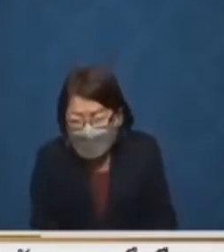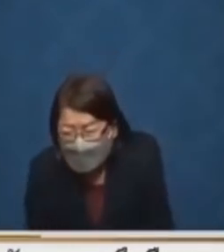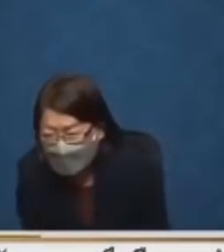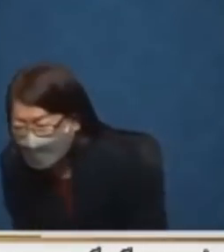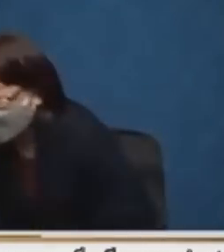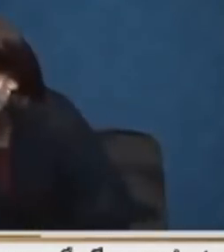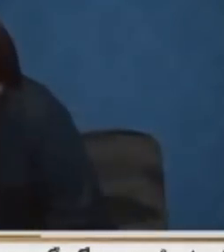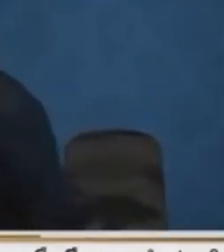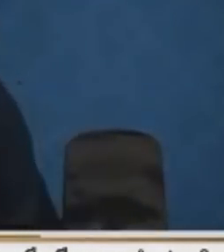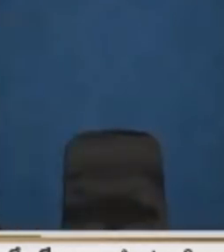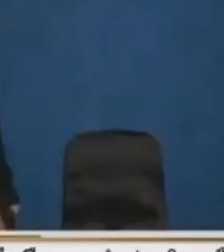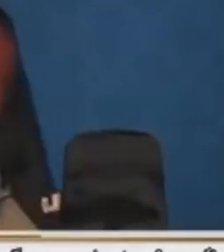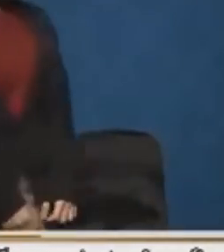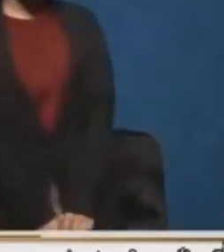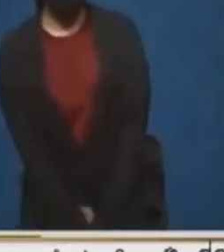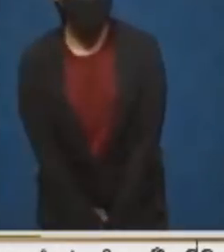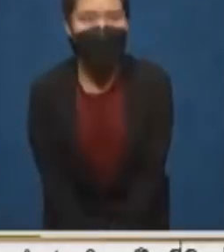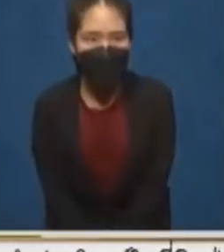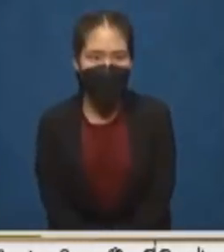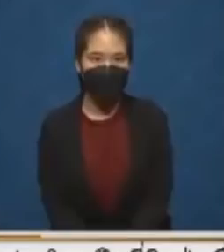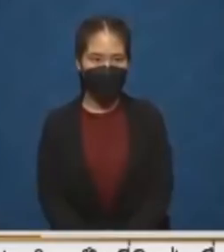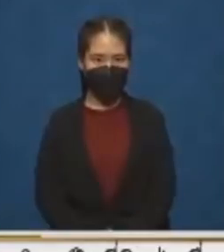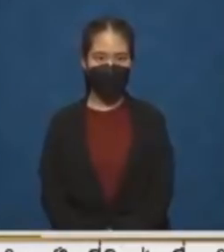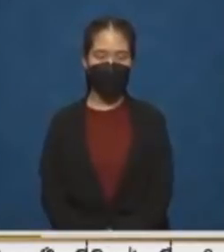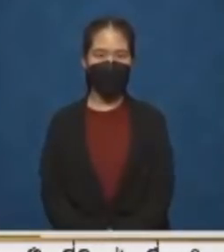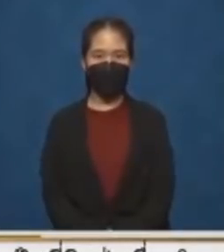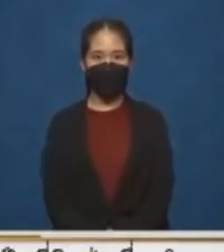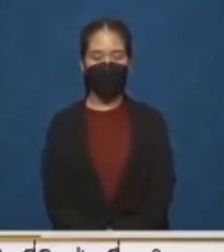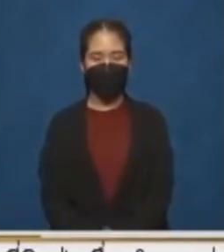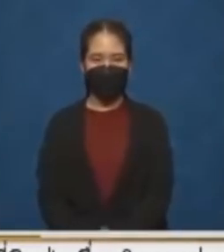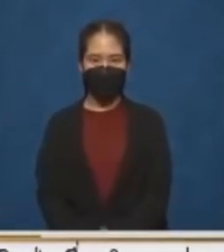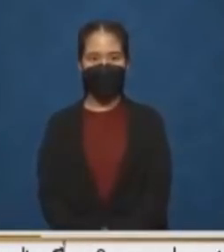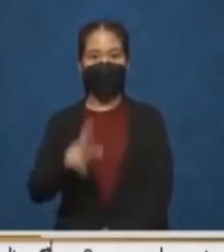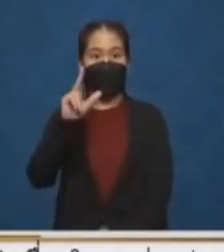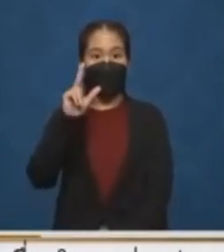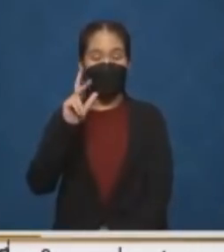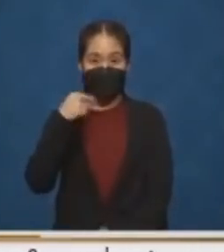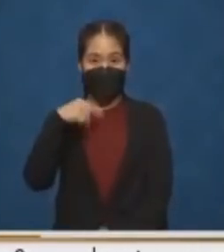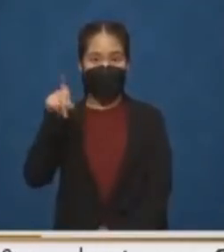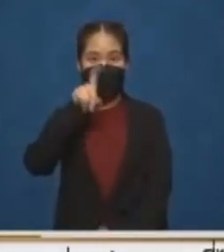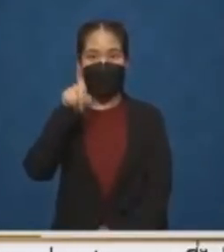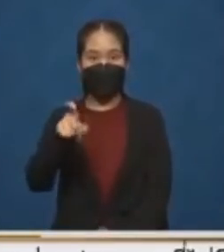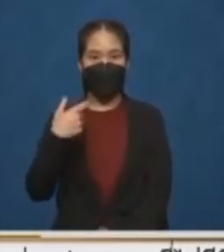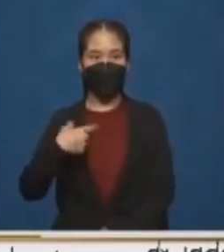ท่านปทานครับ ข้อสงเกตของวัคซีน AstraZeneca ที่เปข้อผิดพาดในการบริหาร